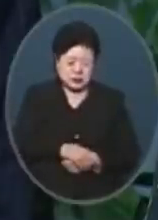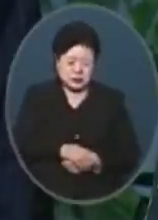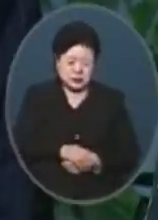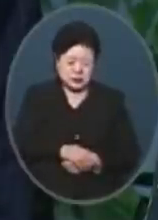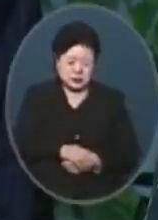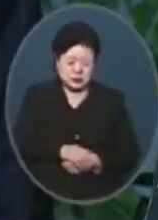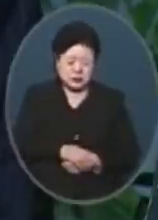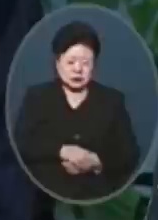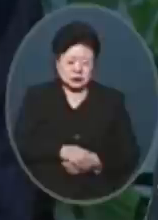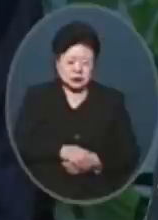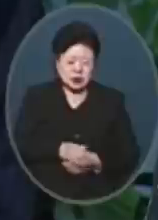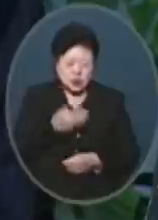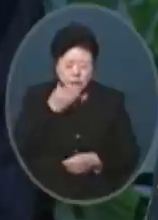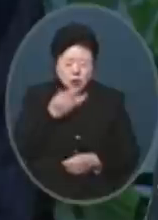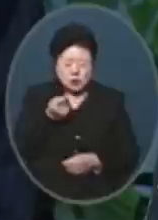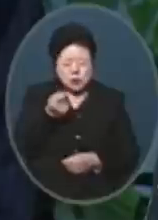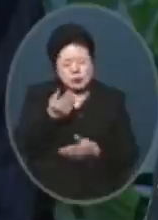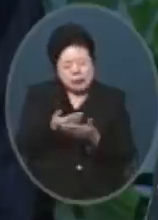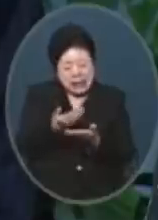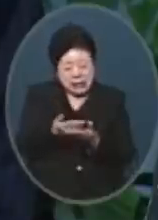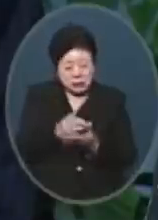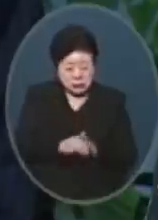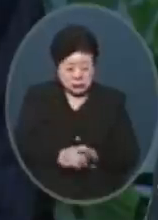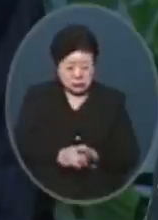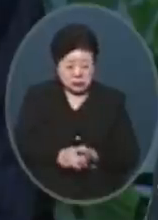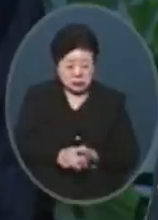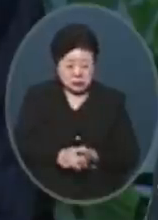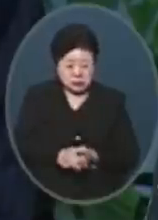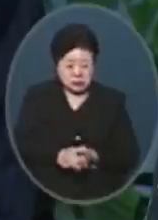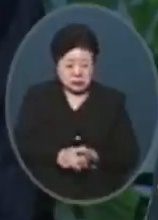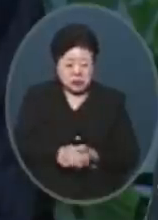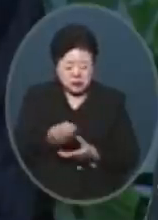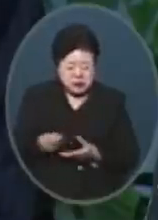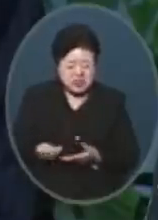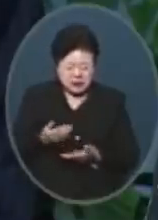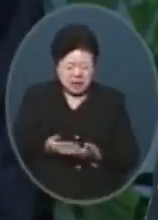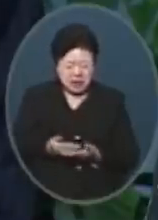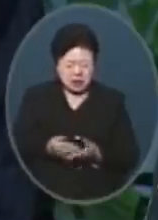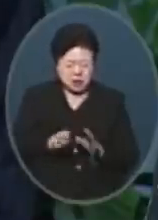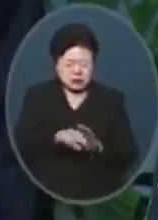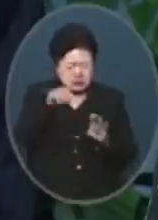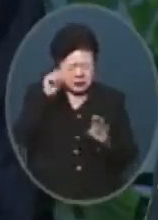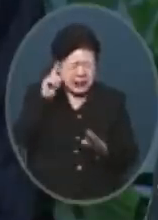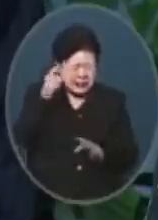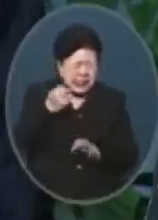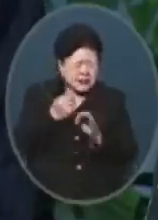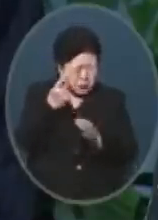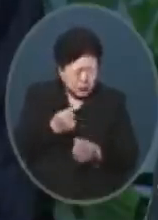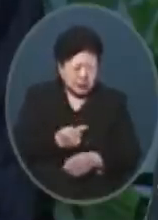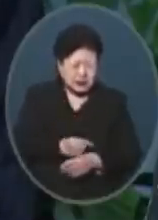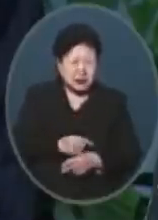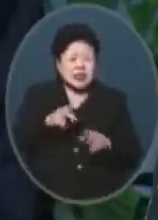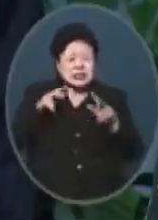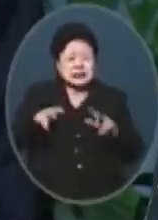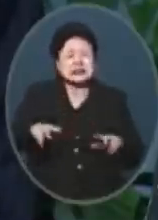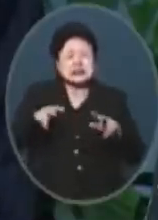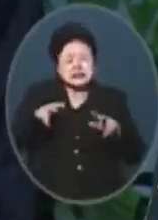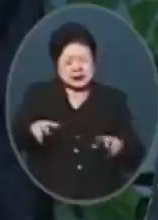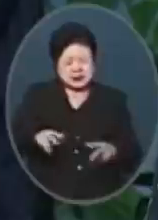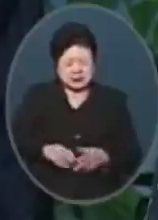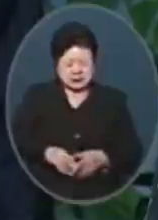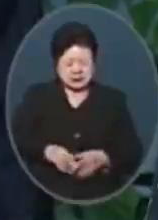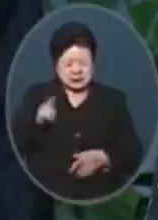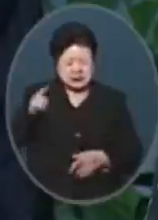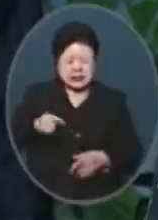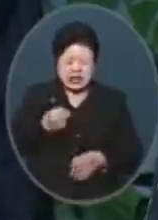고통을 당하는데 좀 음식을 빌려달라고. 내일 아침에 오라니까요. 내일 아침까지